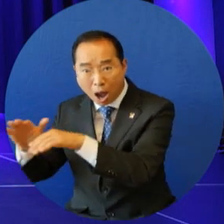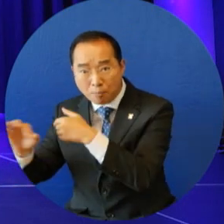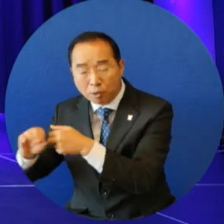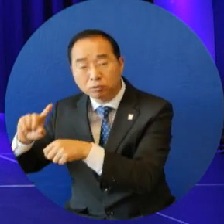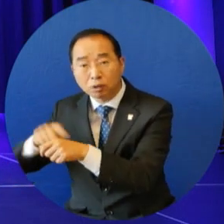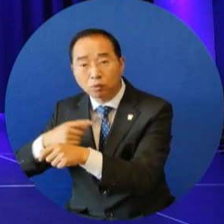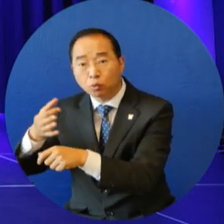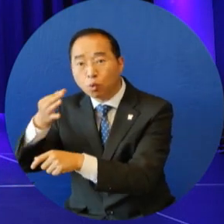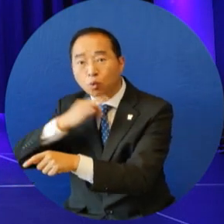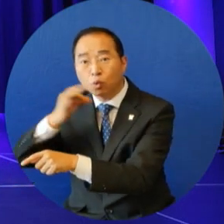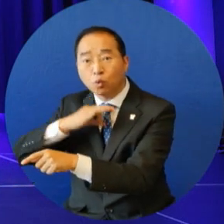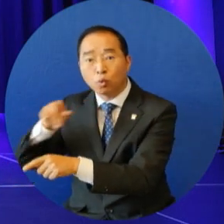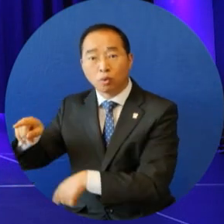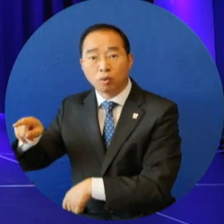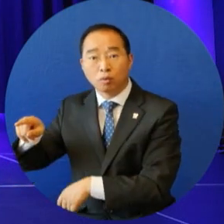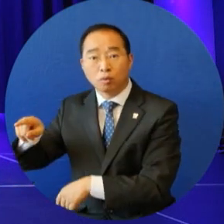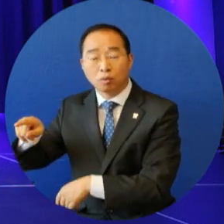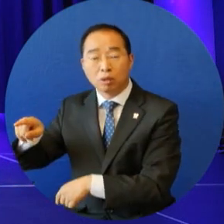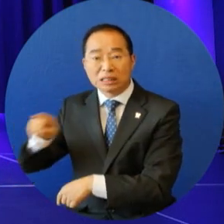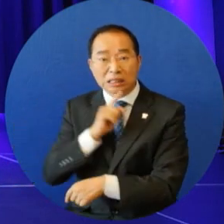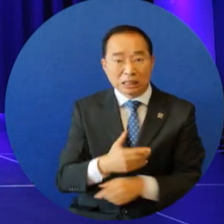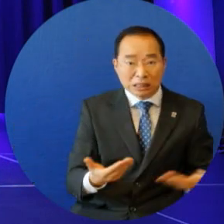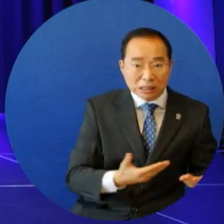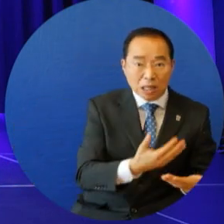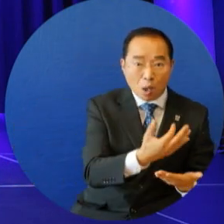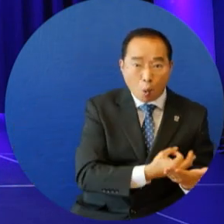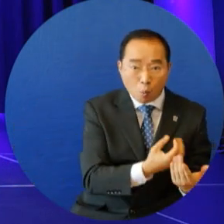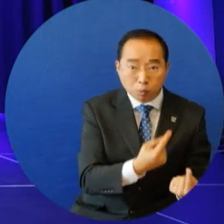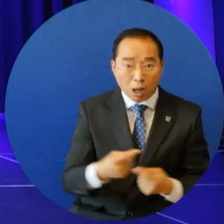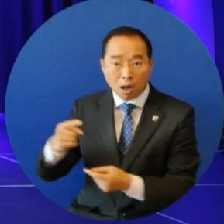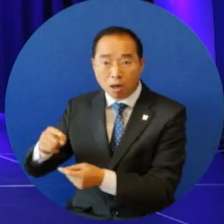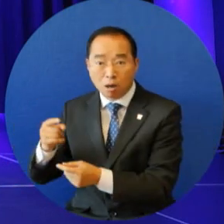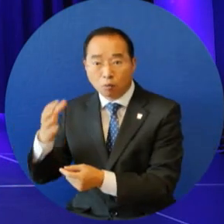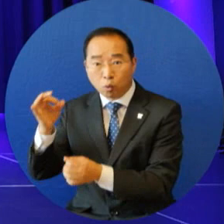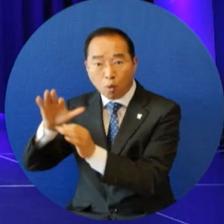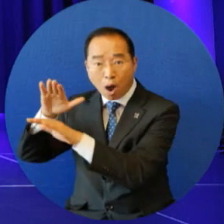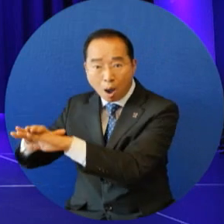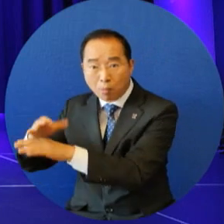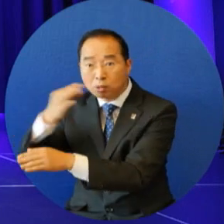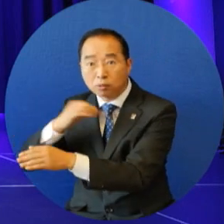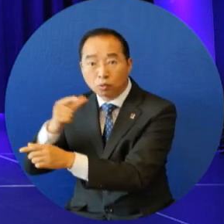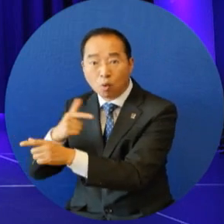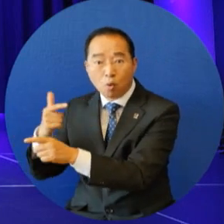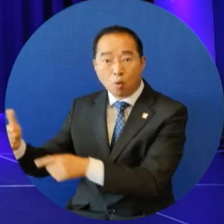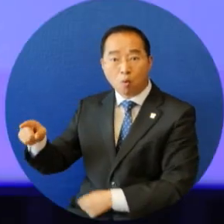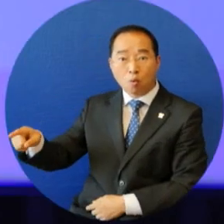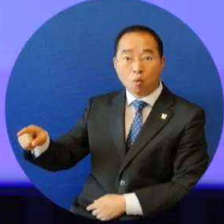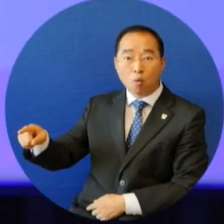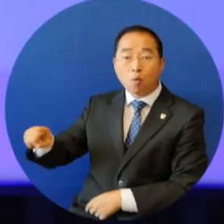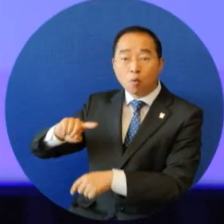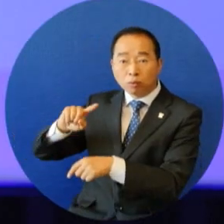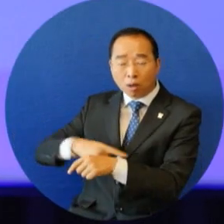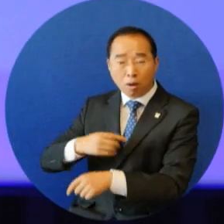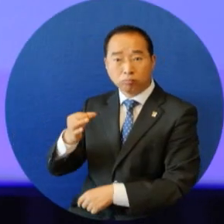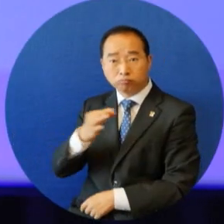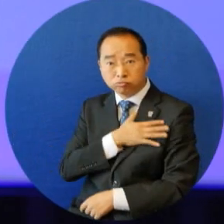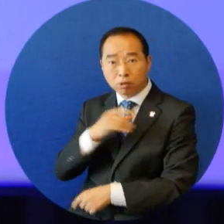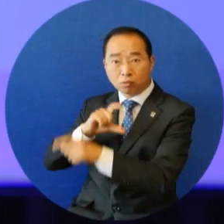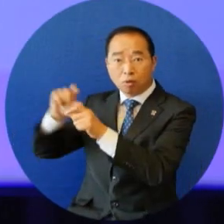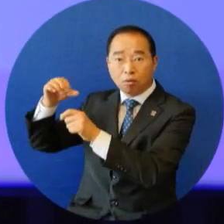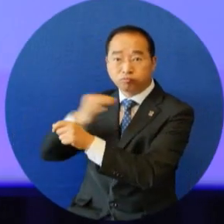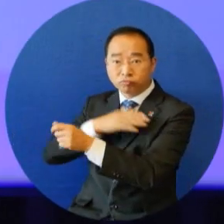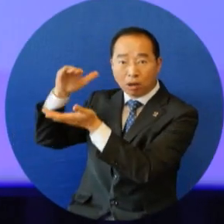버는 이런 금융소득이 너무 앞서 나가면서 소득불평등과 빈부격차가 커진